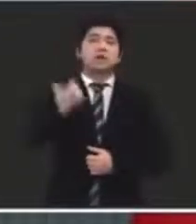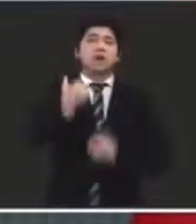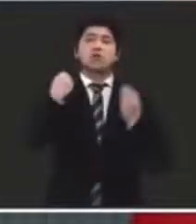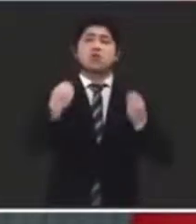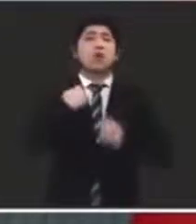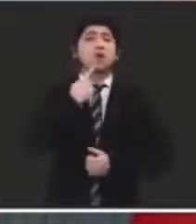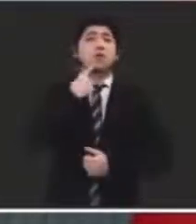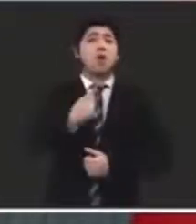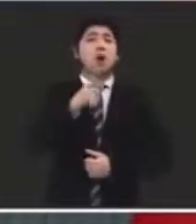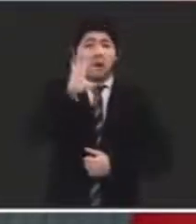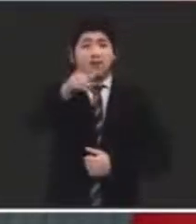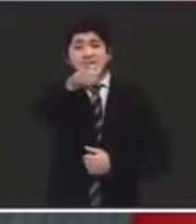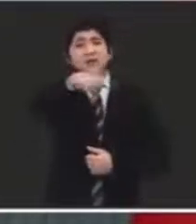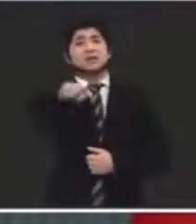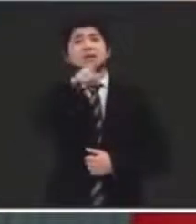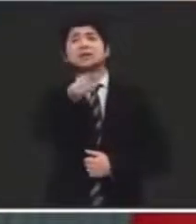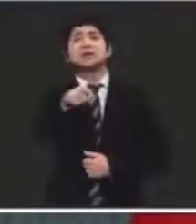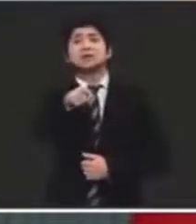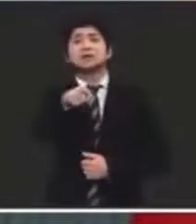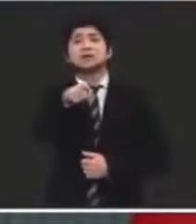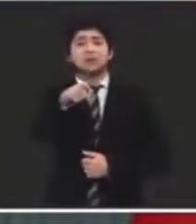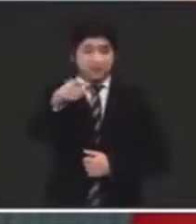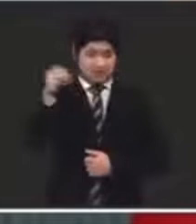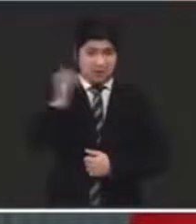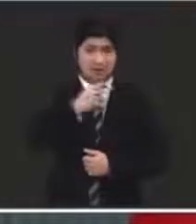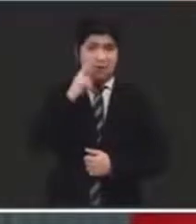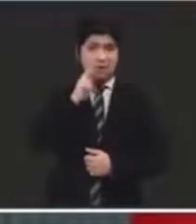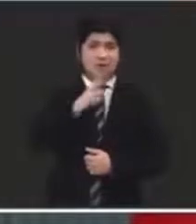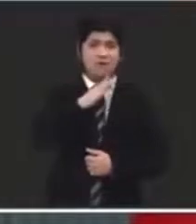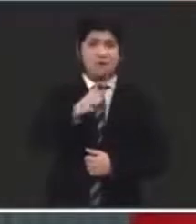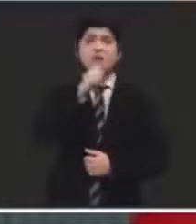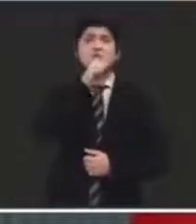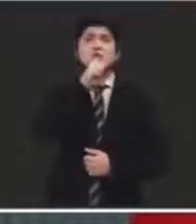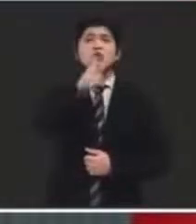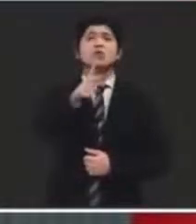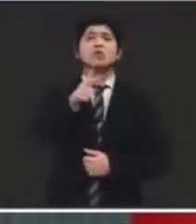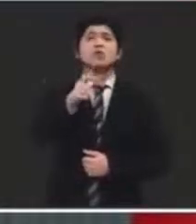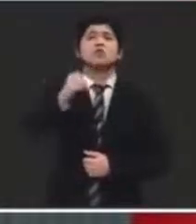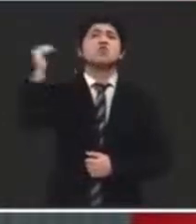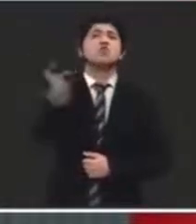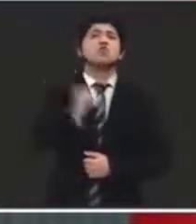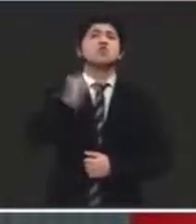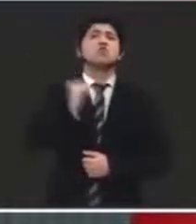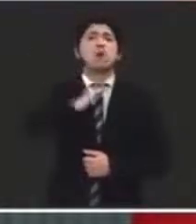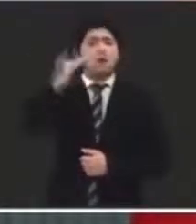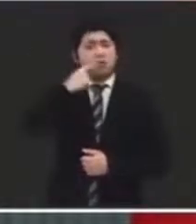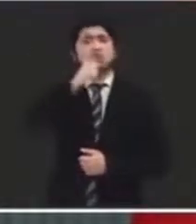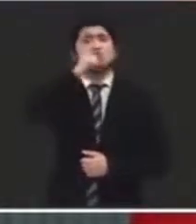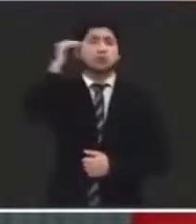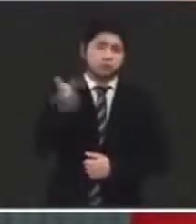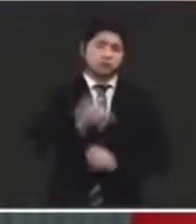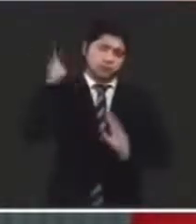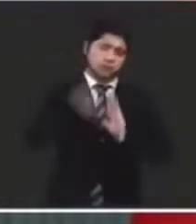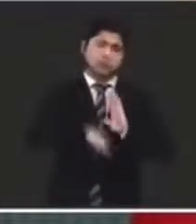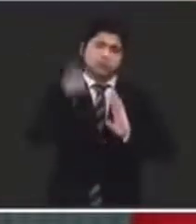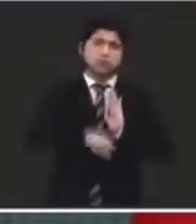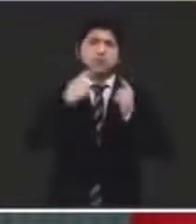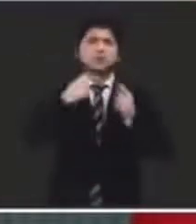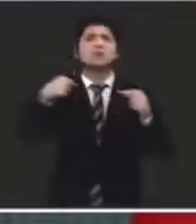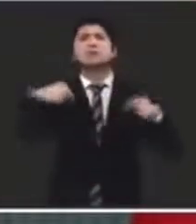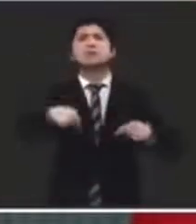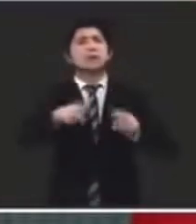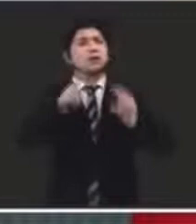ama siz gelirken Suyu çok çok ucuzlatacağınızı söylemiştiniz Ama